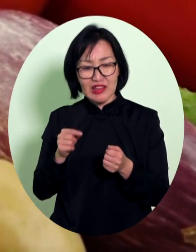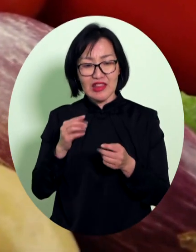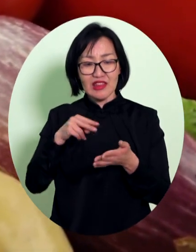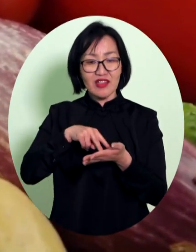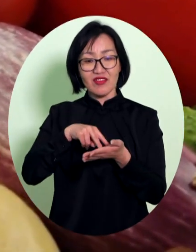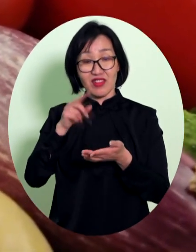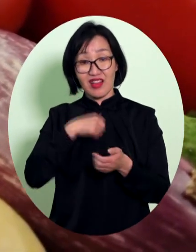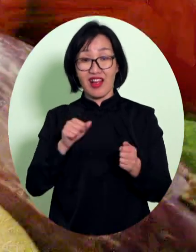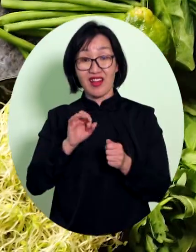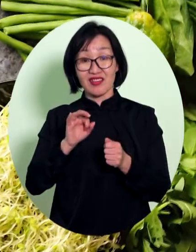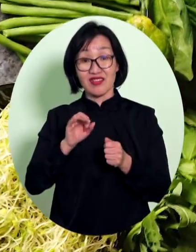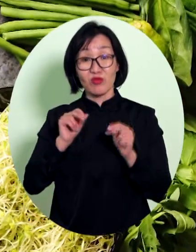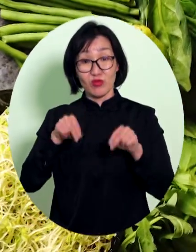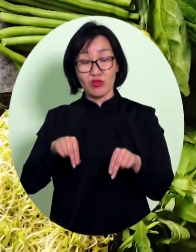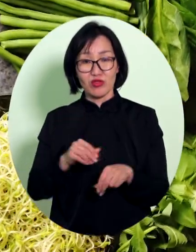эрүүл мэнд хямрахад хүрдэг.